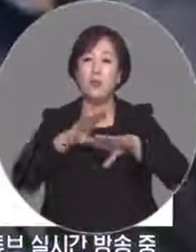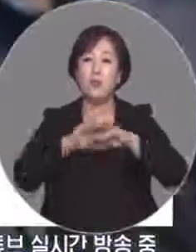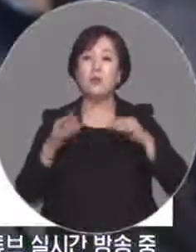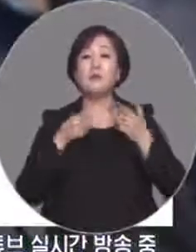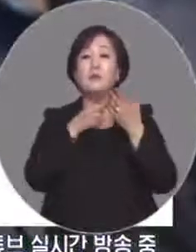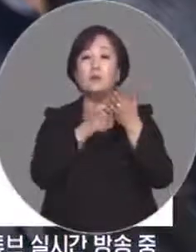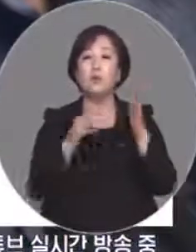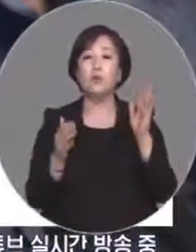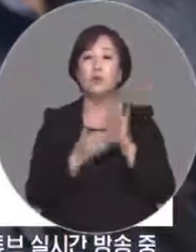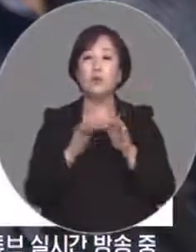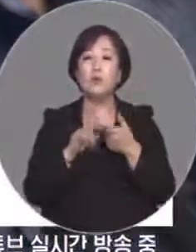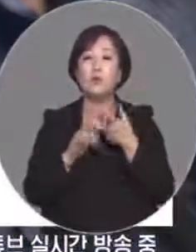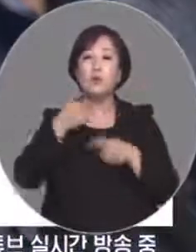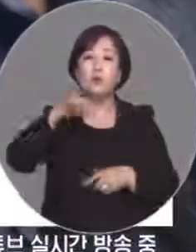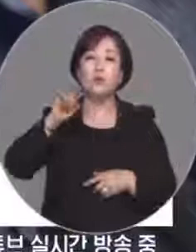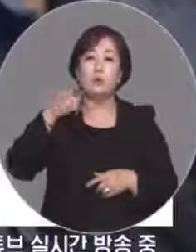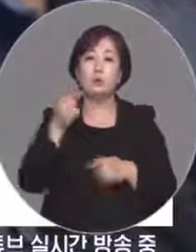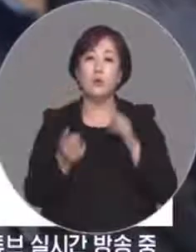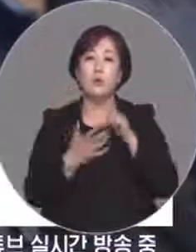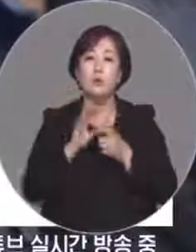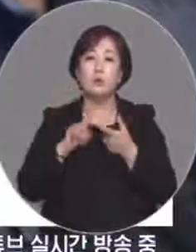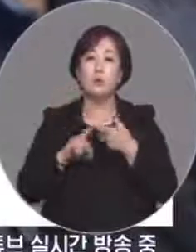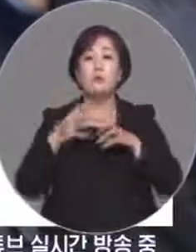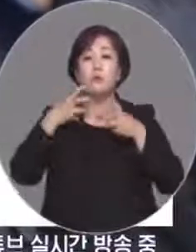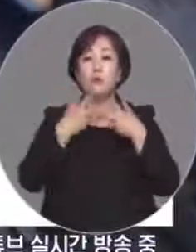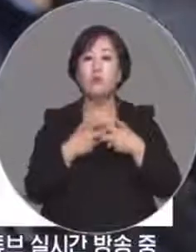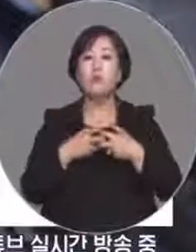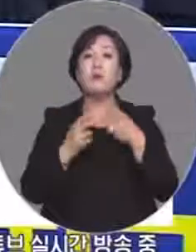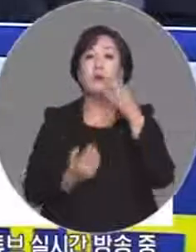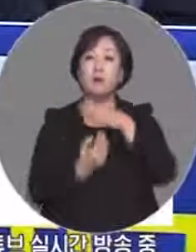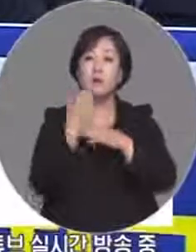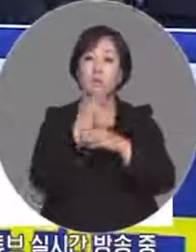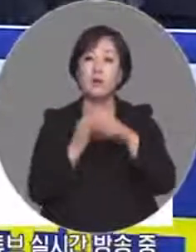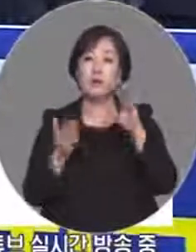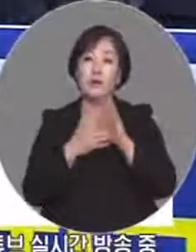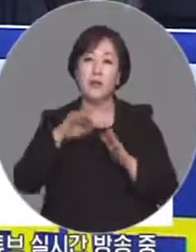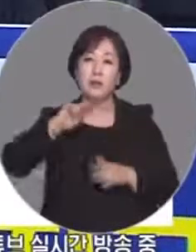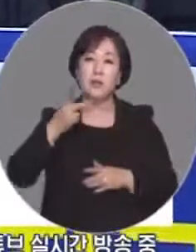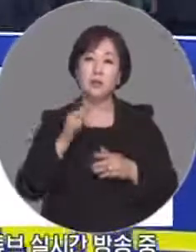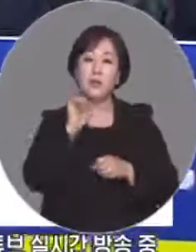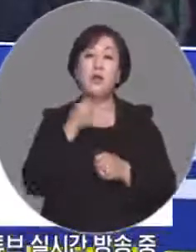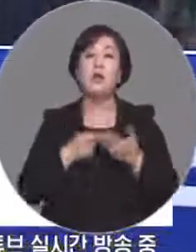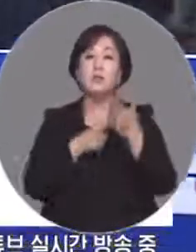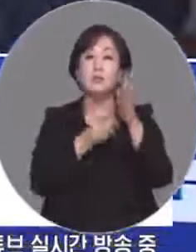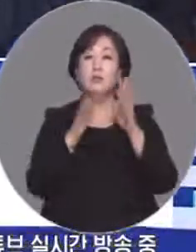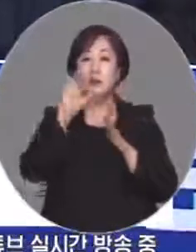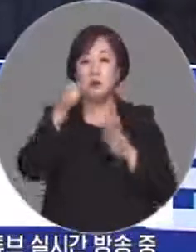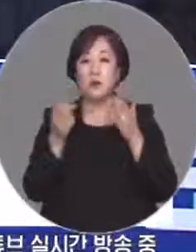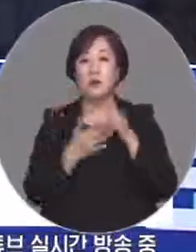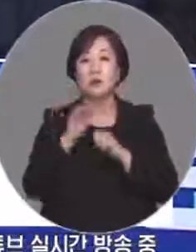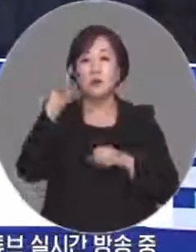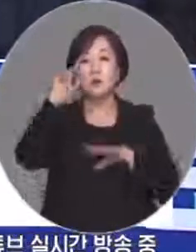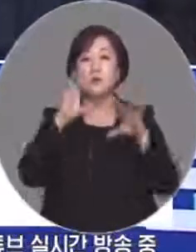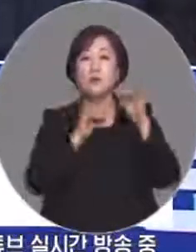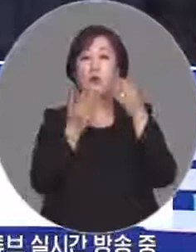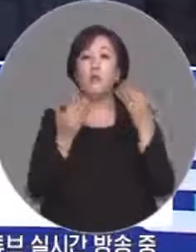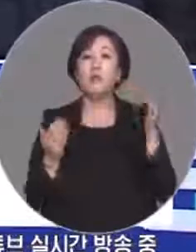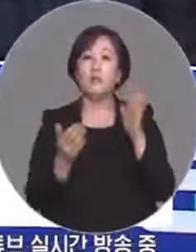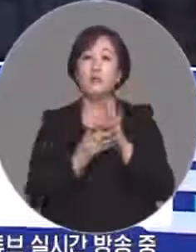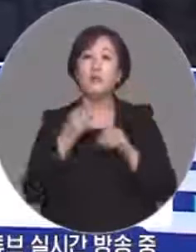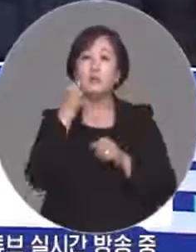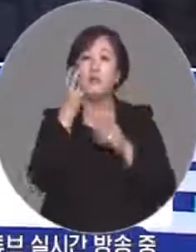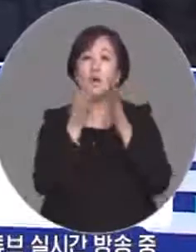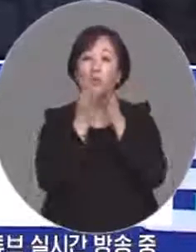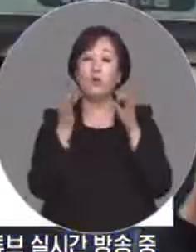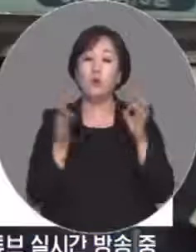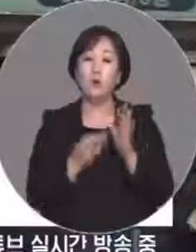촉구했습니다. 노조는 근골격계 질병의 경우 산재 신청 승인 여부 결정까지 평균 넉달 이상 걸리는